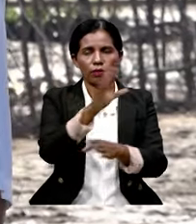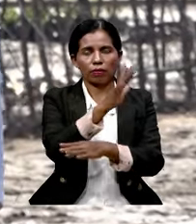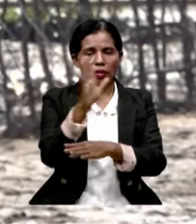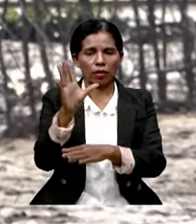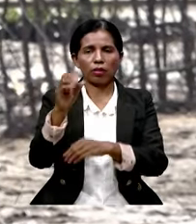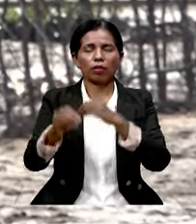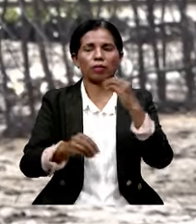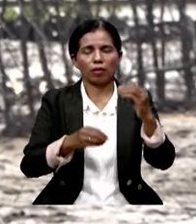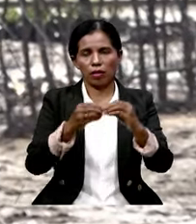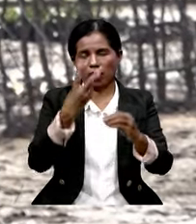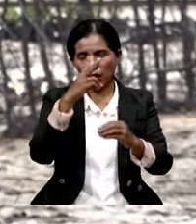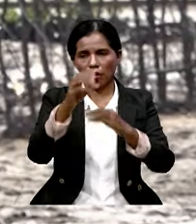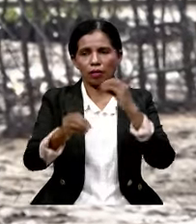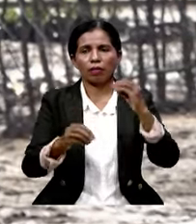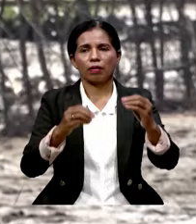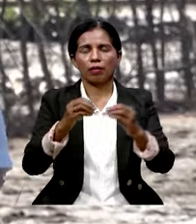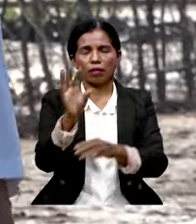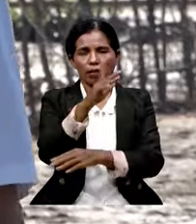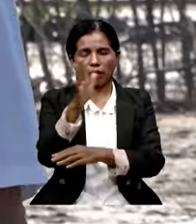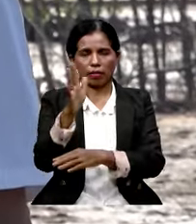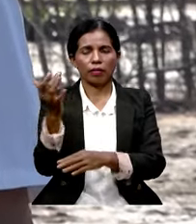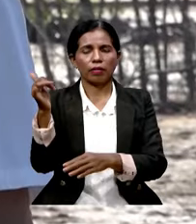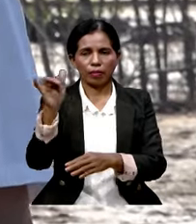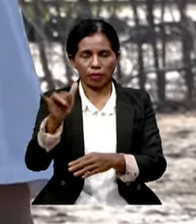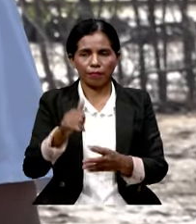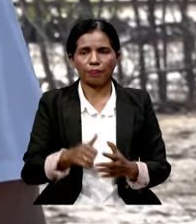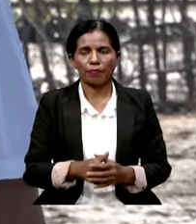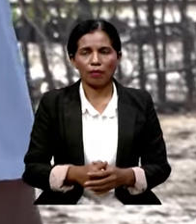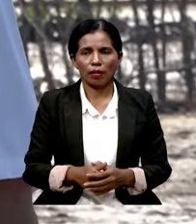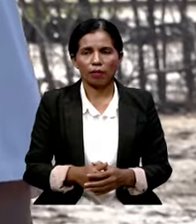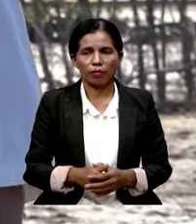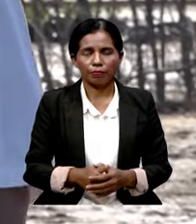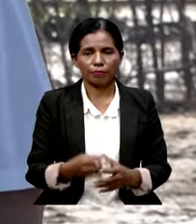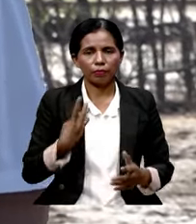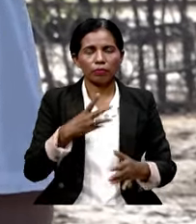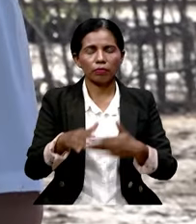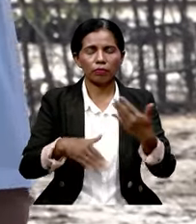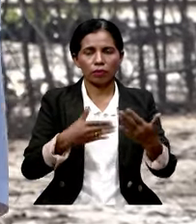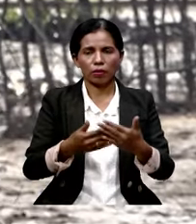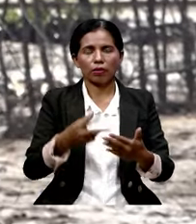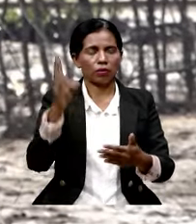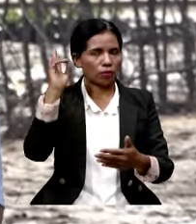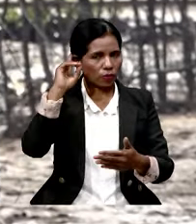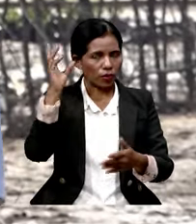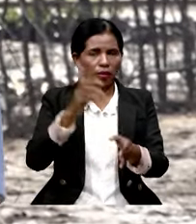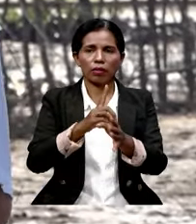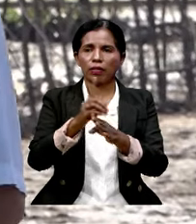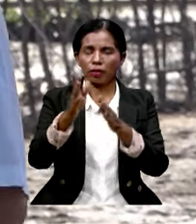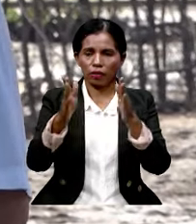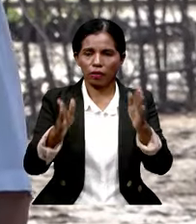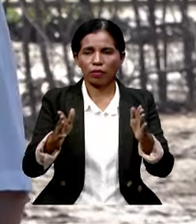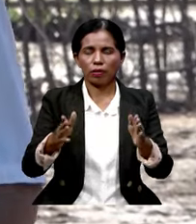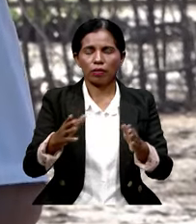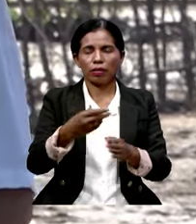konava ai para pa di dia. Ida ho tu ei rora diretur ona si diretur